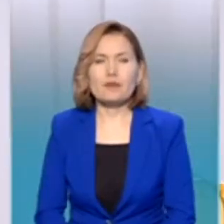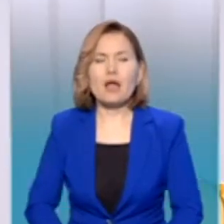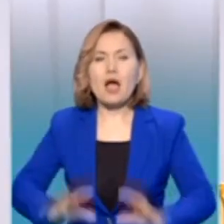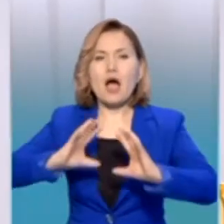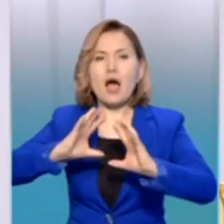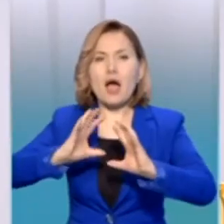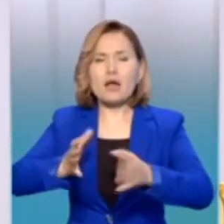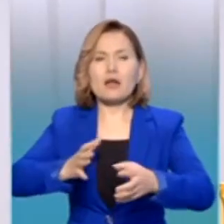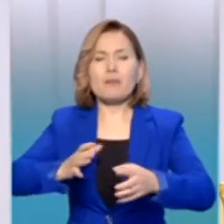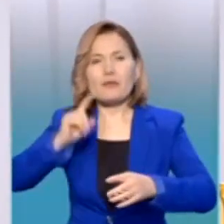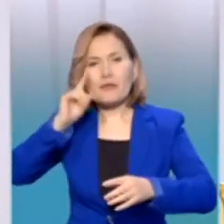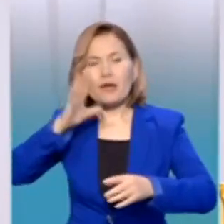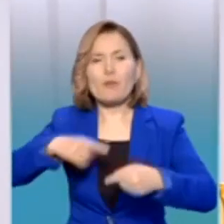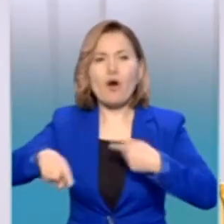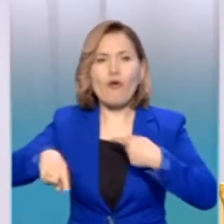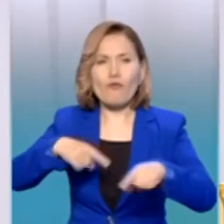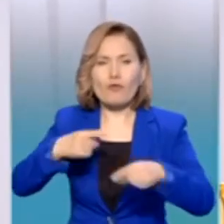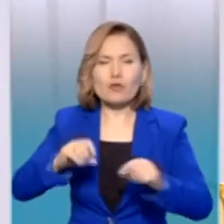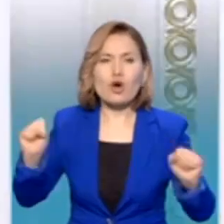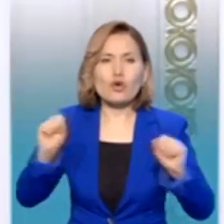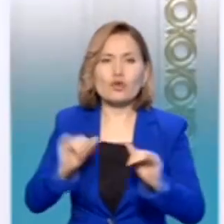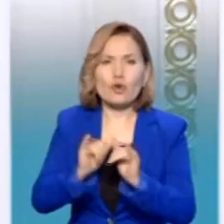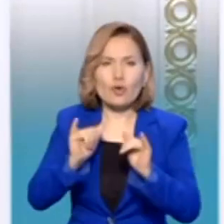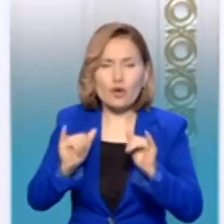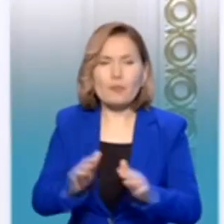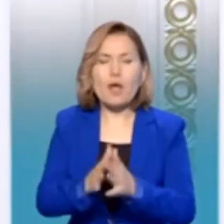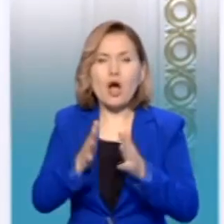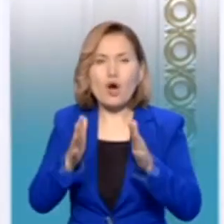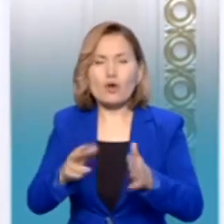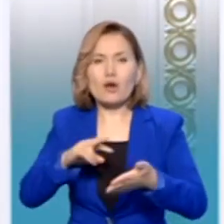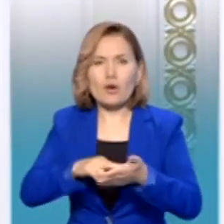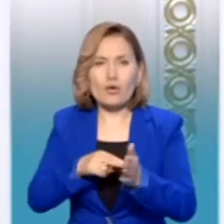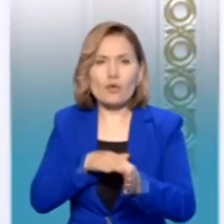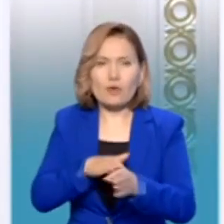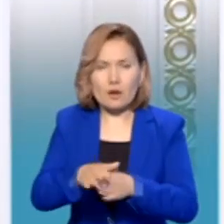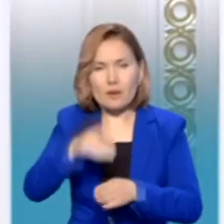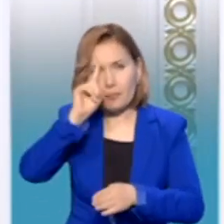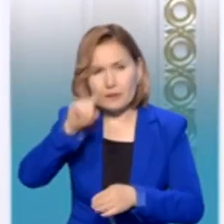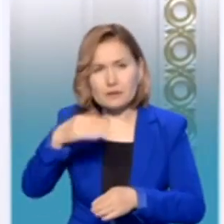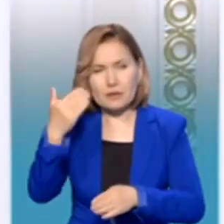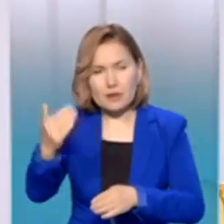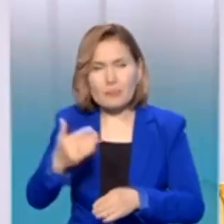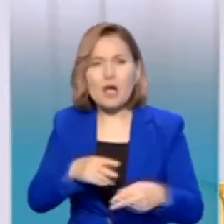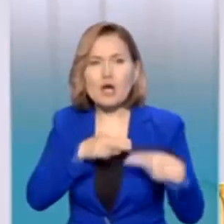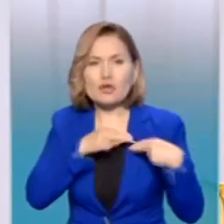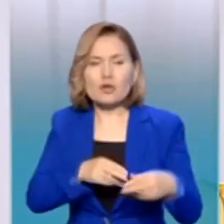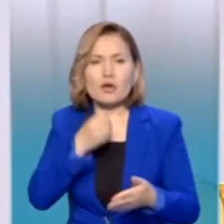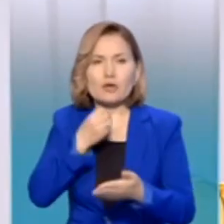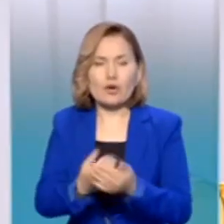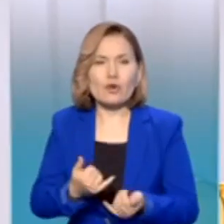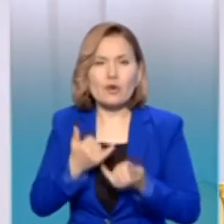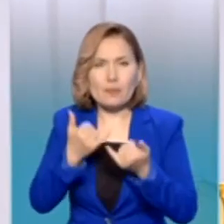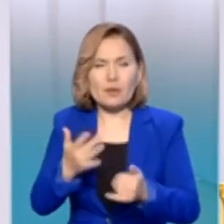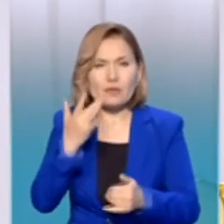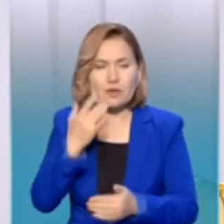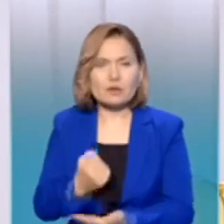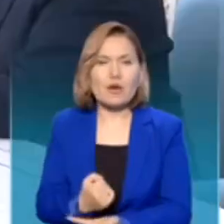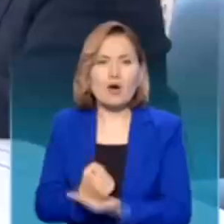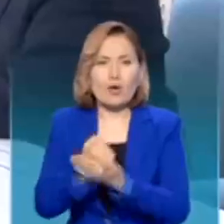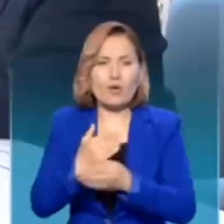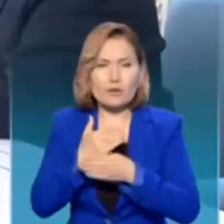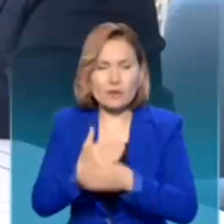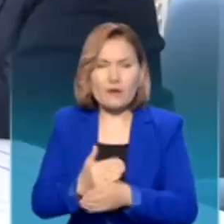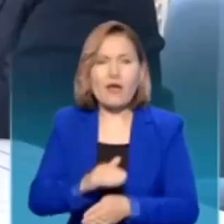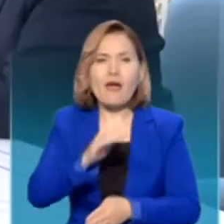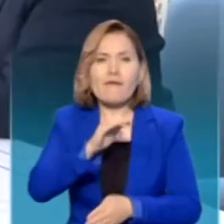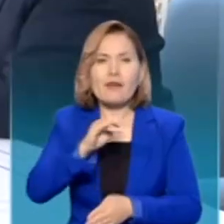Әлемде ең танымал спорт саналатын футболды дамыту ісінде ауқымды іс атқарып жатқаныңызды білемін. Сіздің еңбегіңізді құрметтейміз және қолдаймыз. Біз